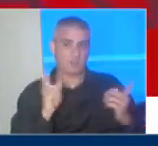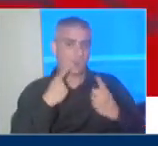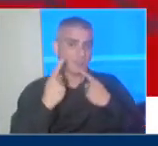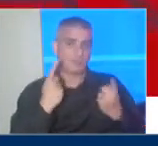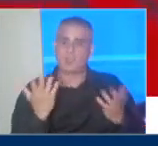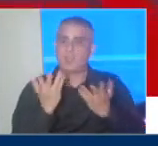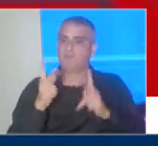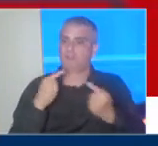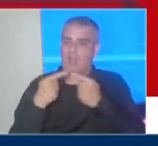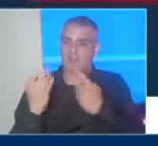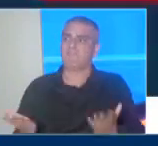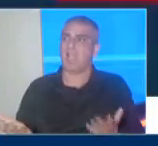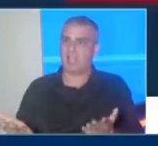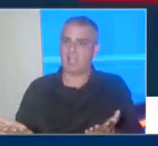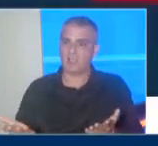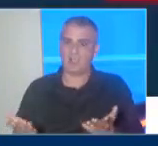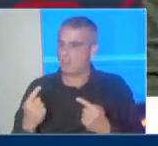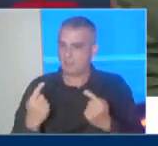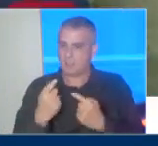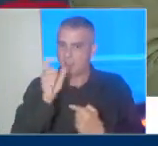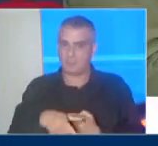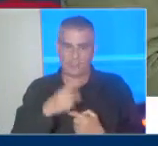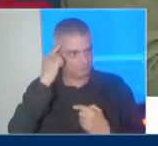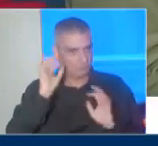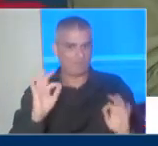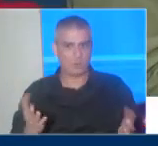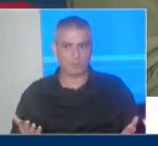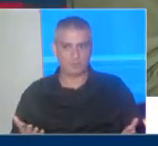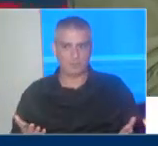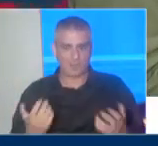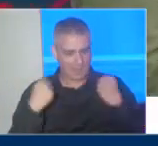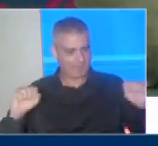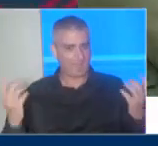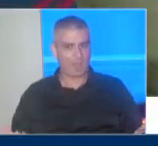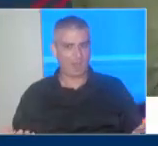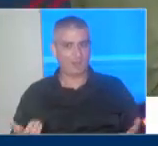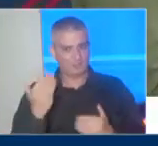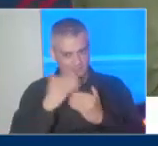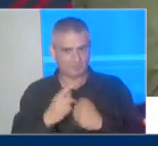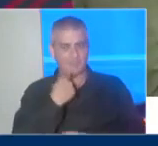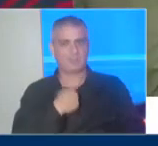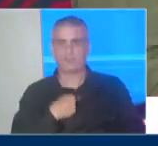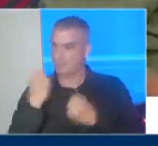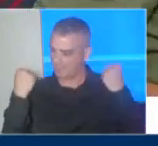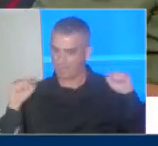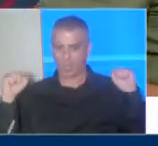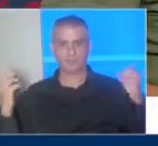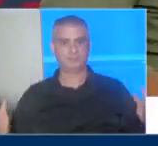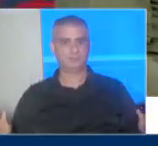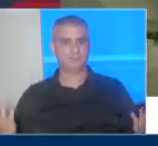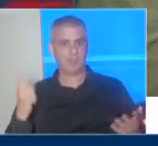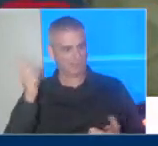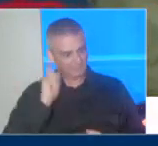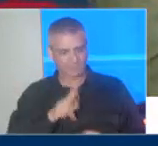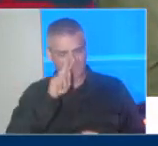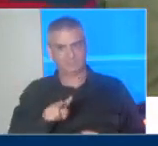יהיה דיון, אבל איך אפשר להתווכח עם זה, גדי? אתה אדם שפוי, ליברל. כשתסיימי, תקראי לי. חילוני, אתה